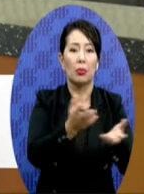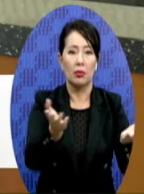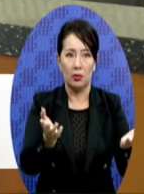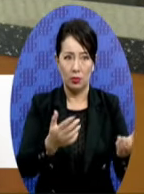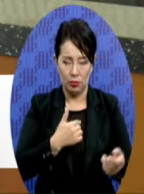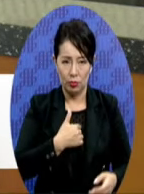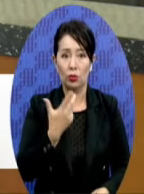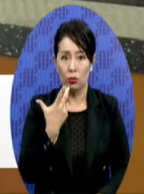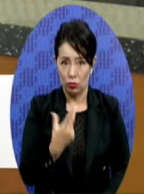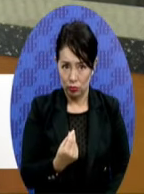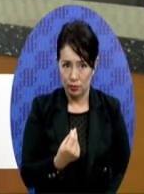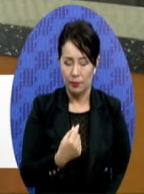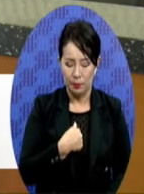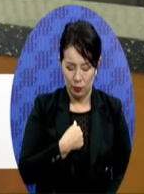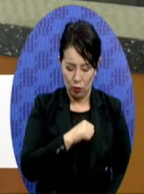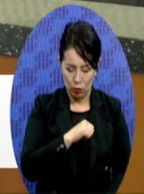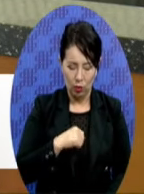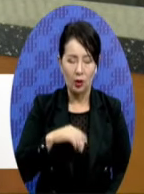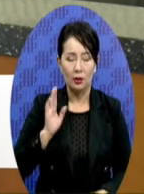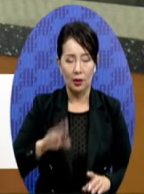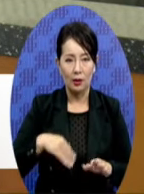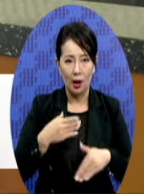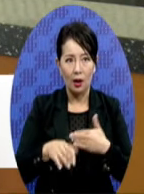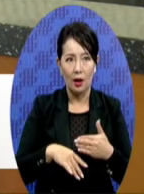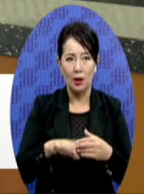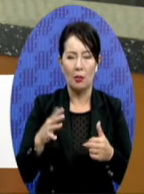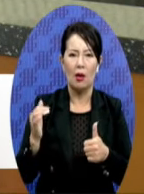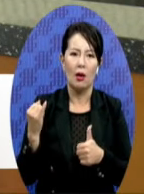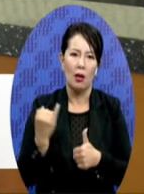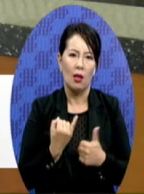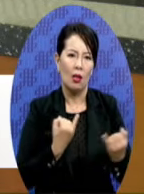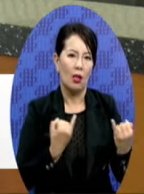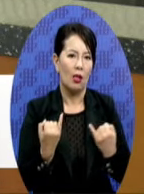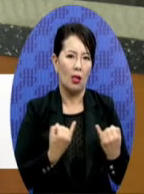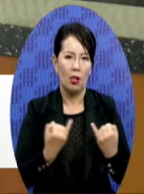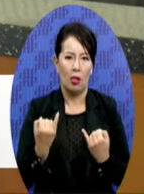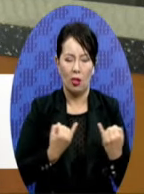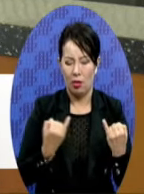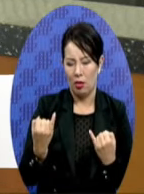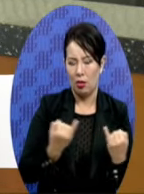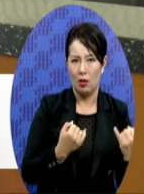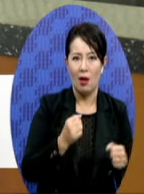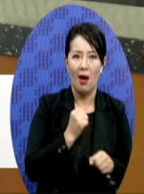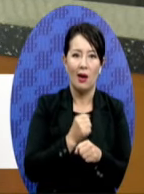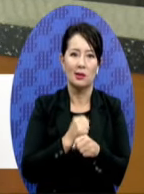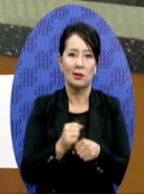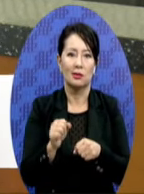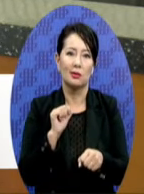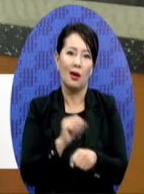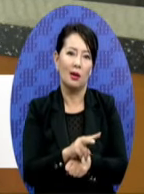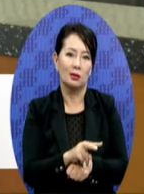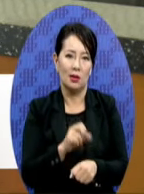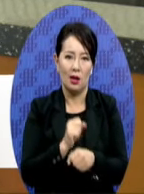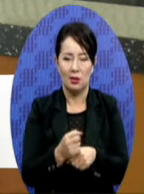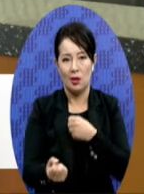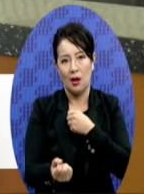бий. За дараад нь бол ерөөсөөр төрөл бүрээр хавчиж хаад ажлаас чиглэлдэг, ажлаас